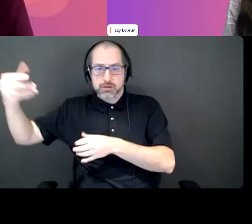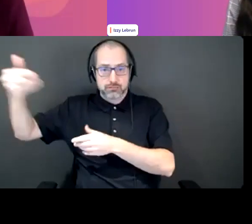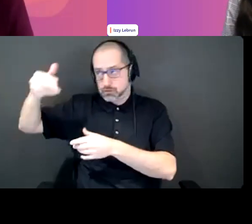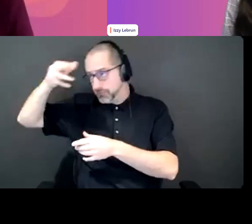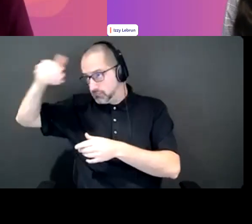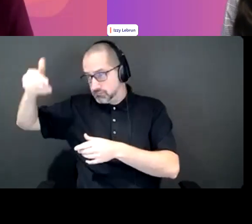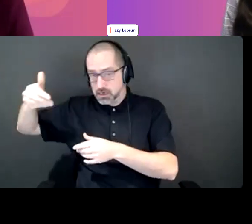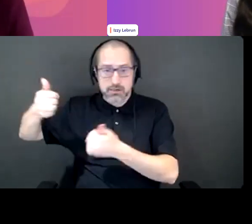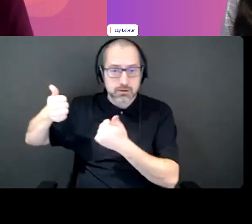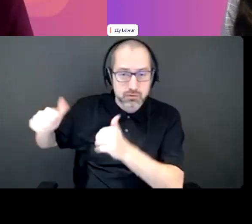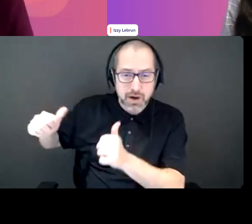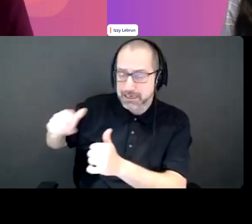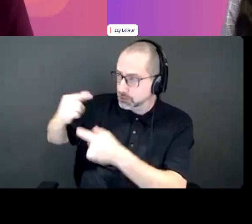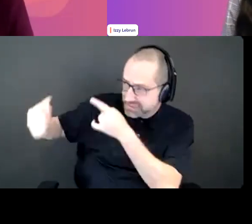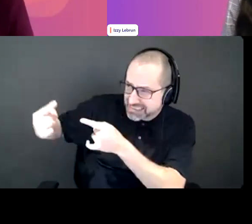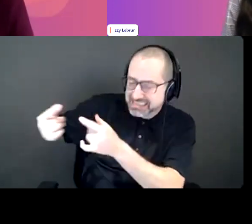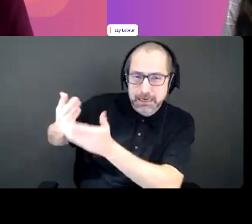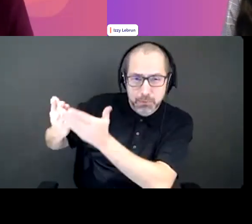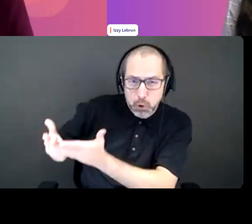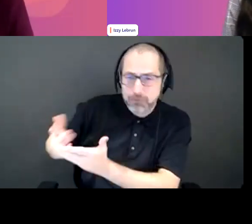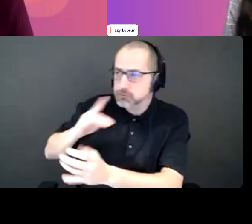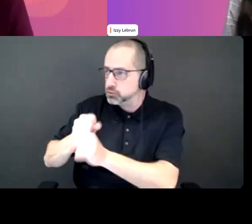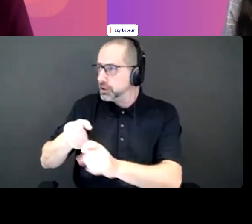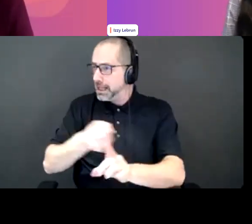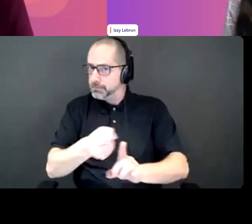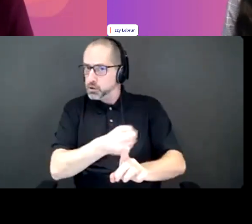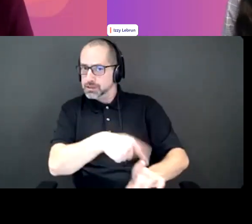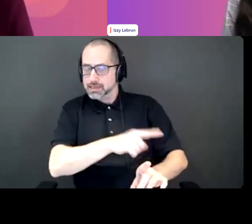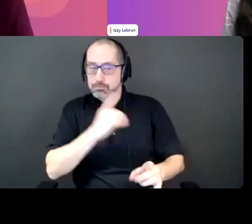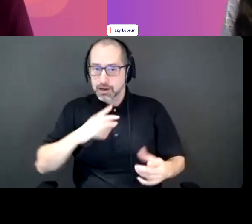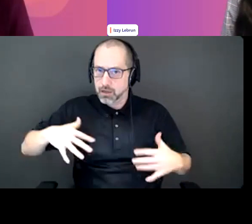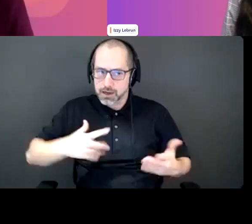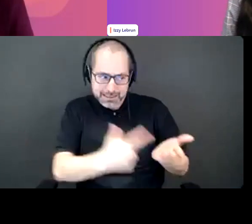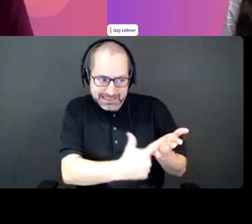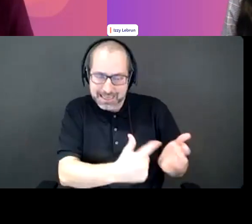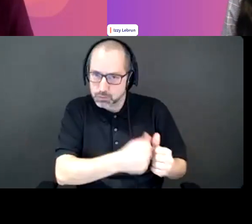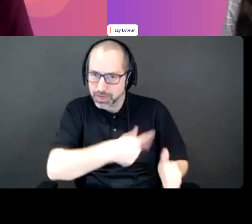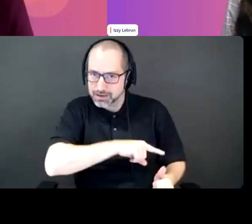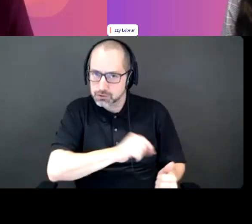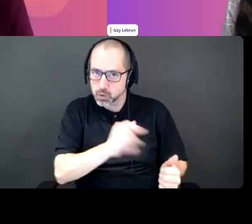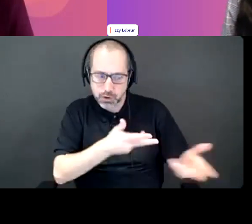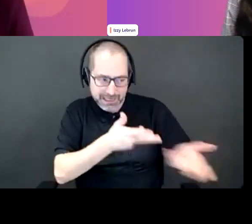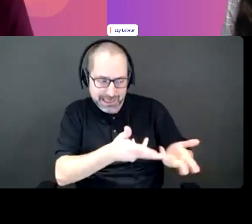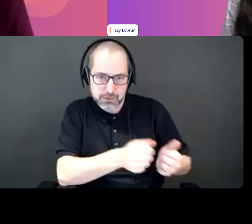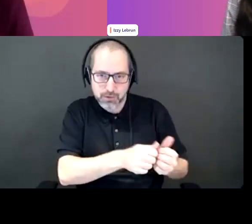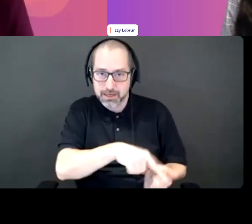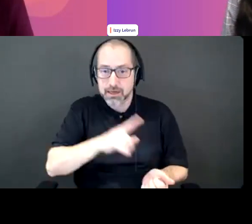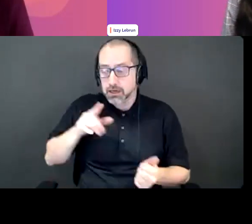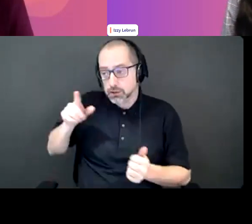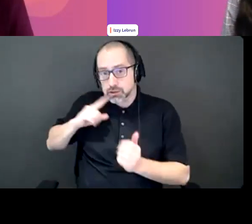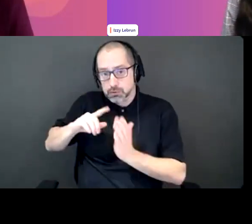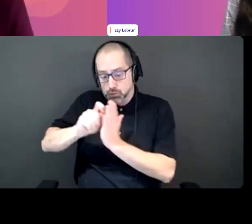attendu tout un été donc avant de parler d'un rapport ou d'engager notre participation dans la discussion